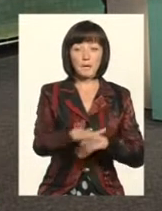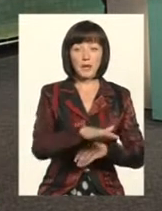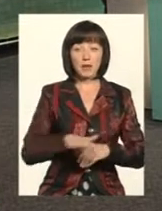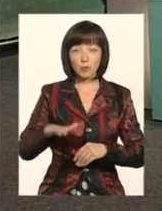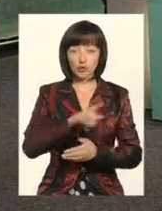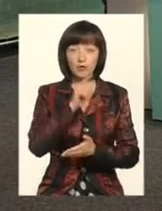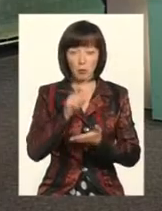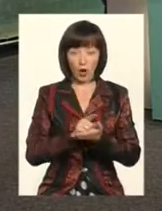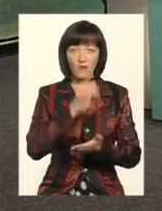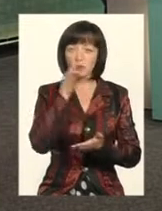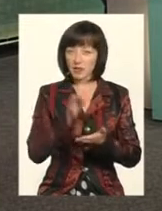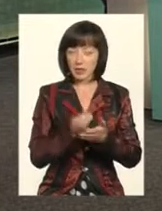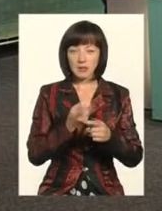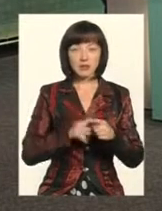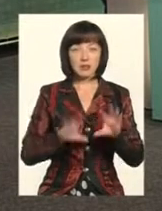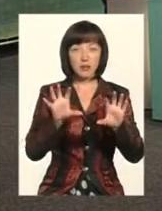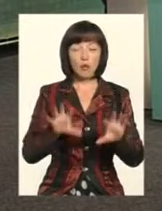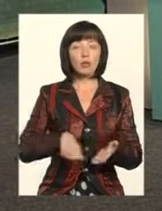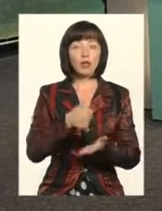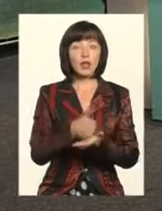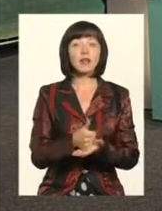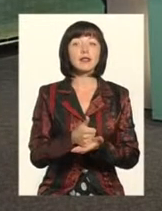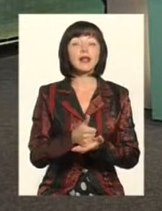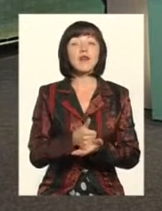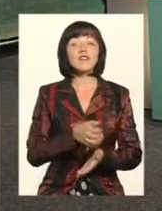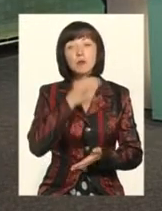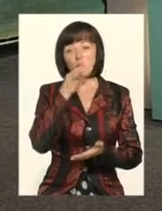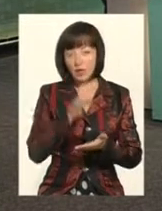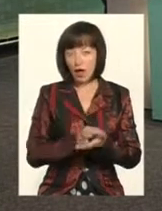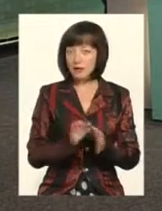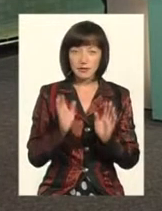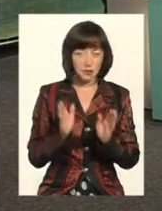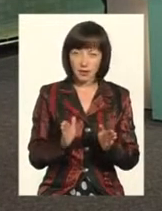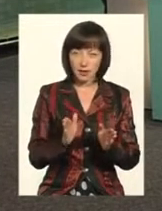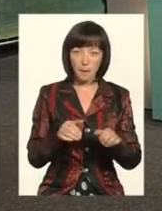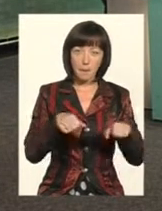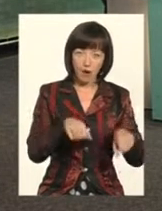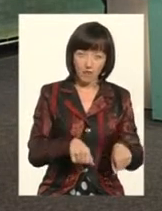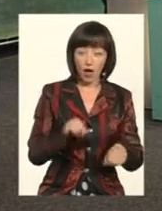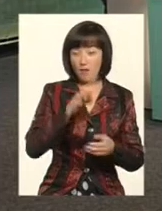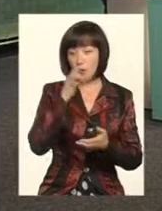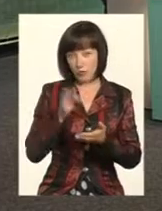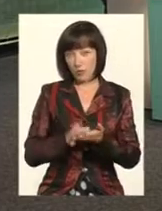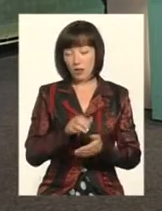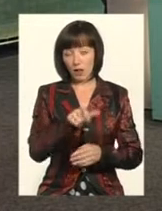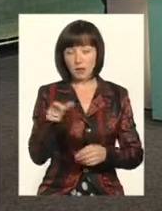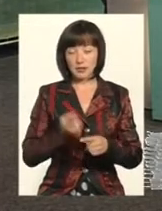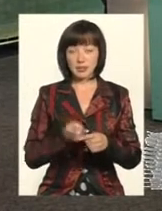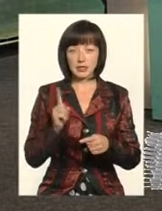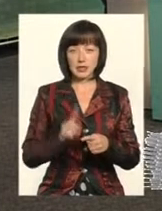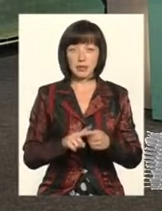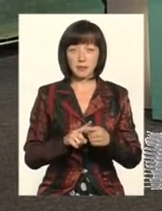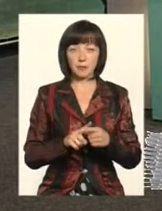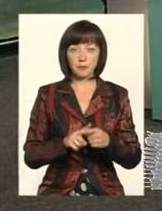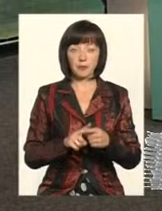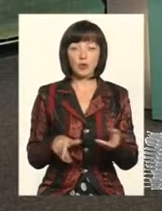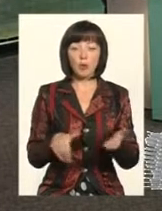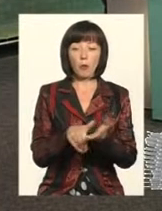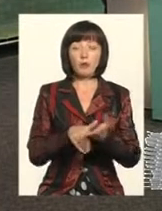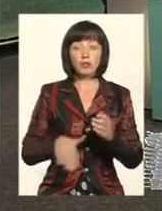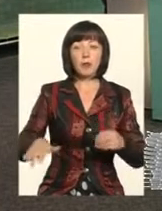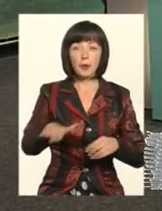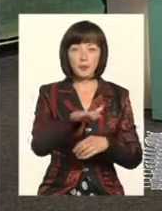мають відповідати. Оцей закон, саме головне, отвів відповідальність, ще не тільки права, а ще відповідальність за ті допоміжні